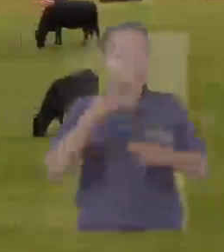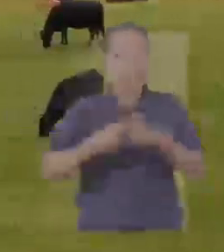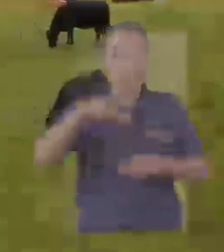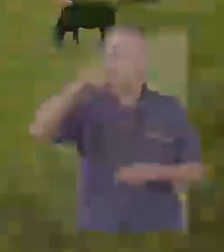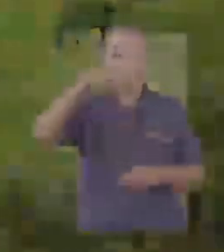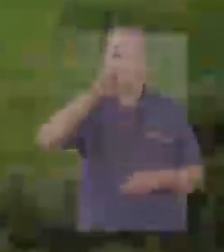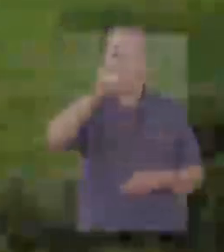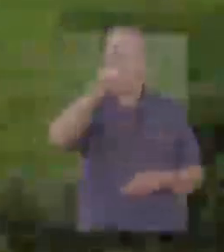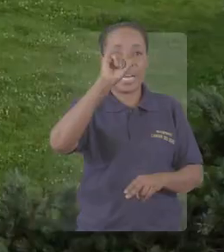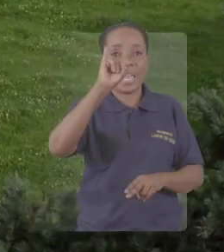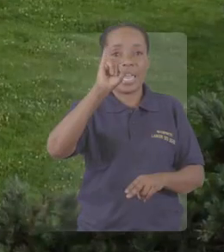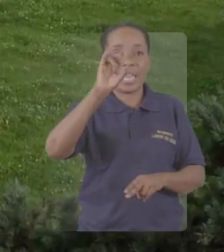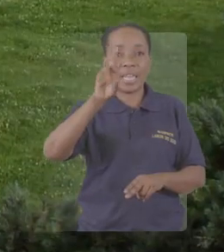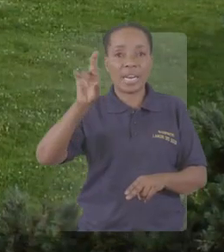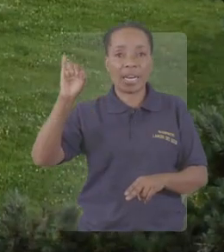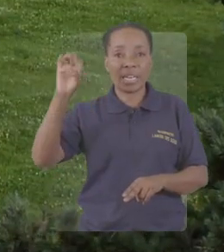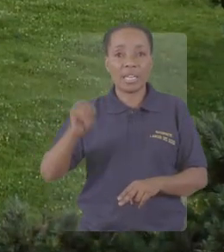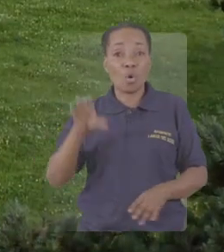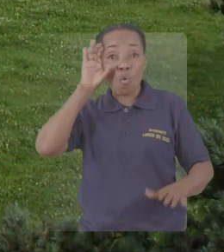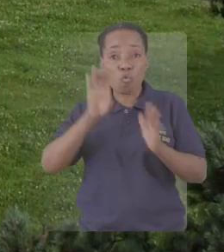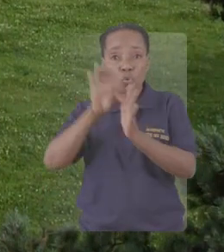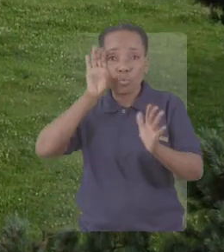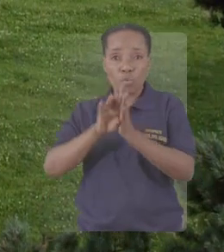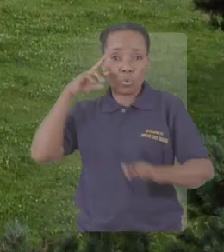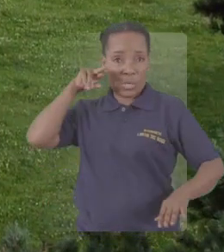à une diversité d'élevage